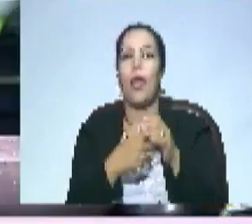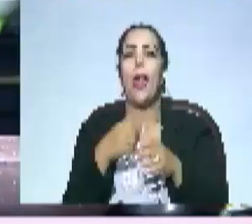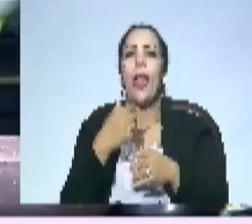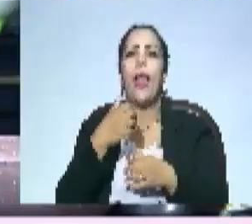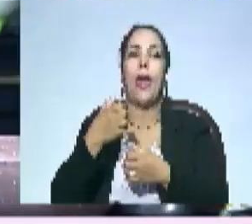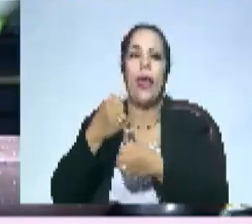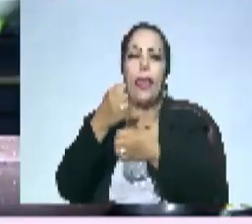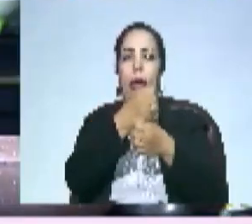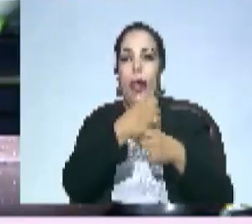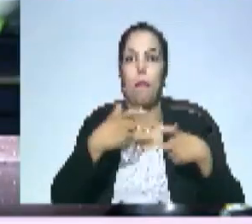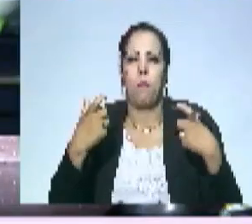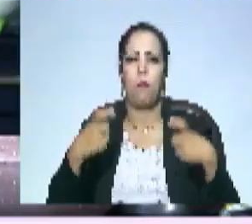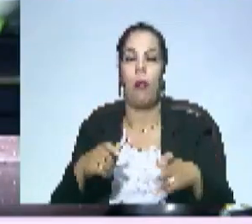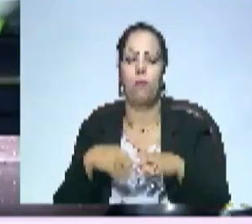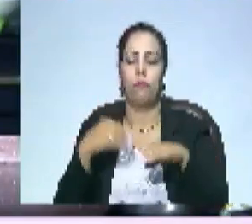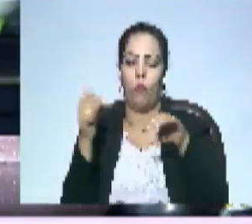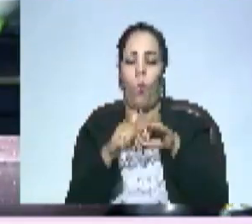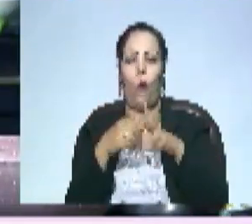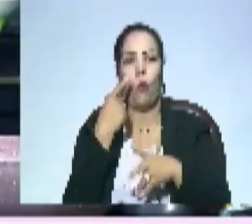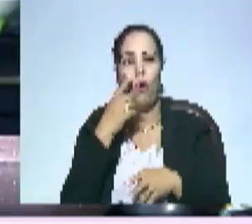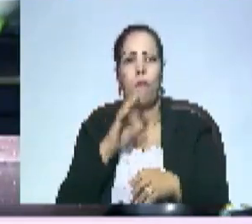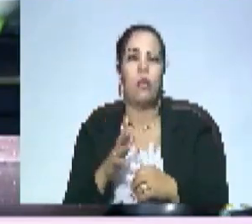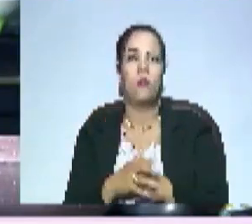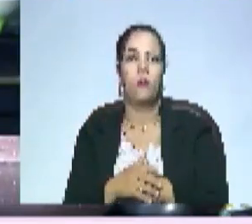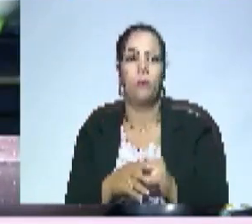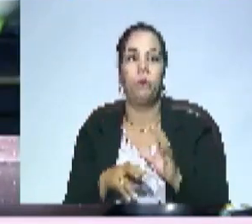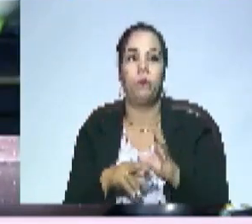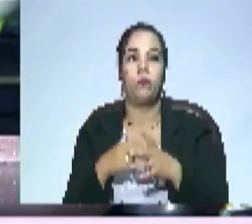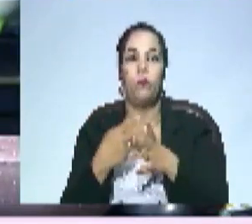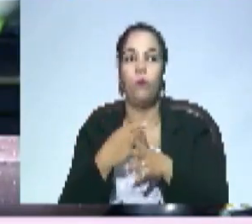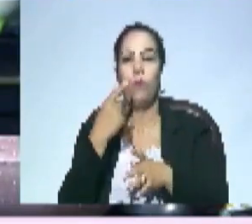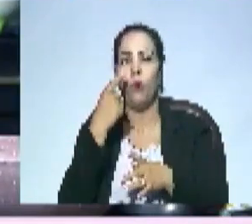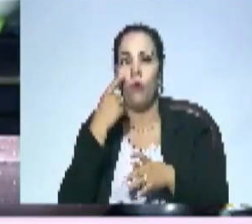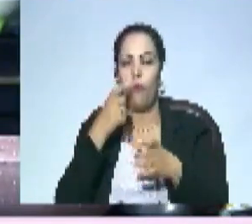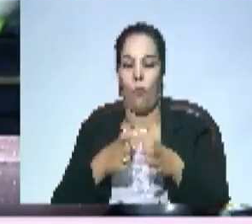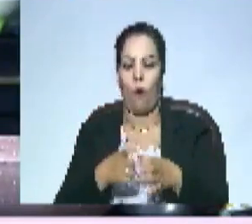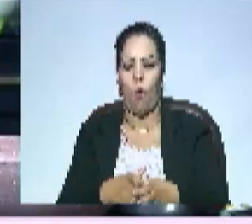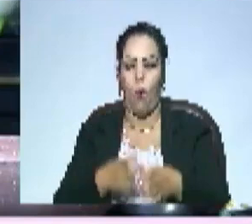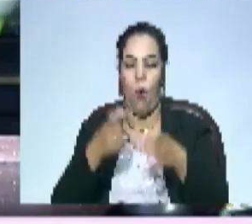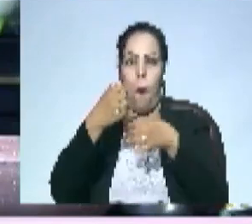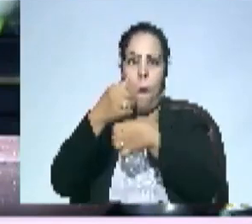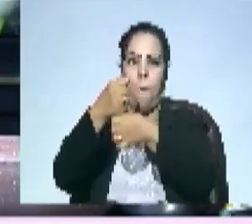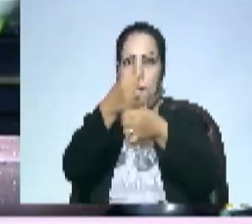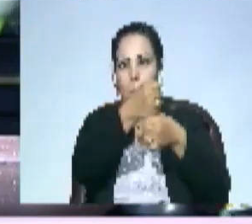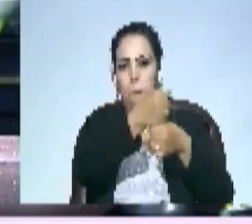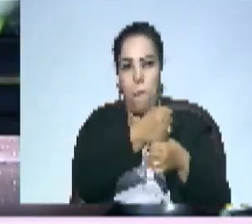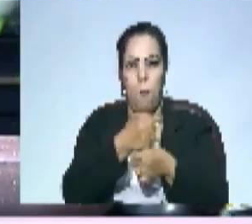دلوقتي ناخد بقى الكريمه بتاعتنا دي نحطها في القمع الظريف ده